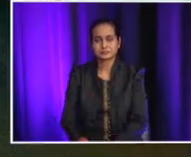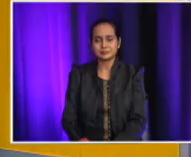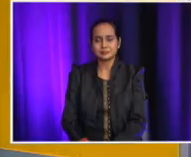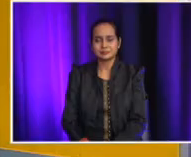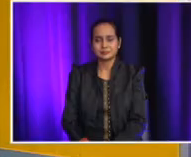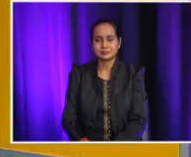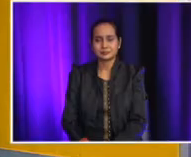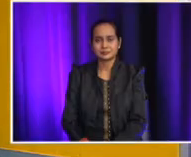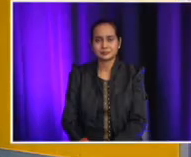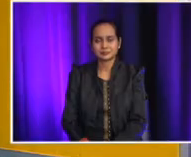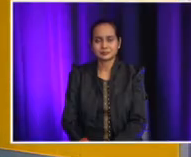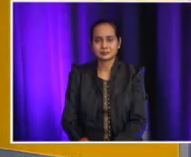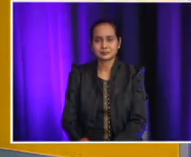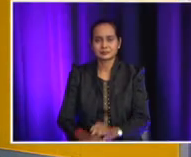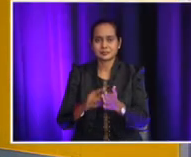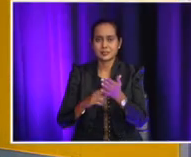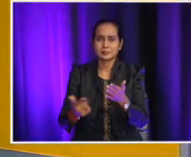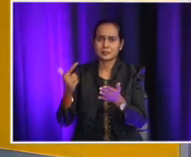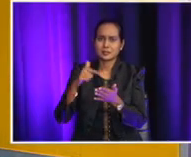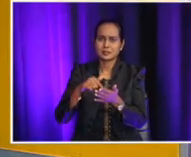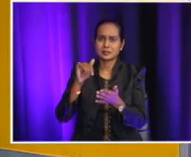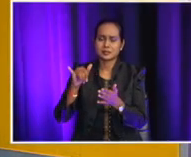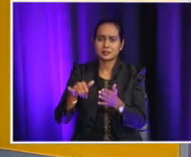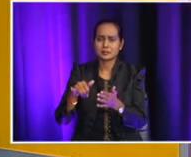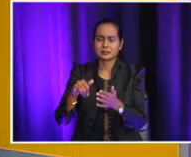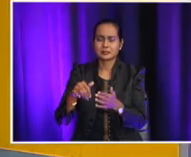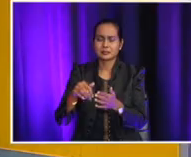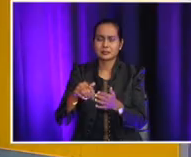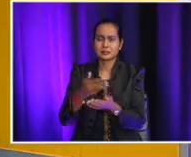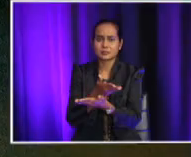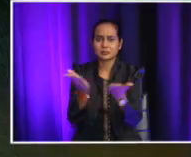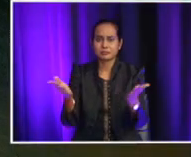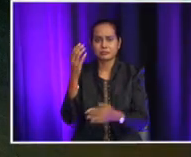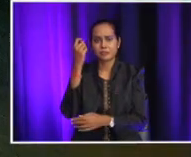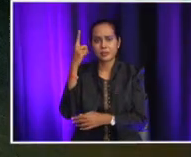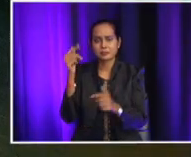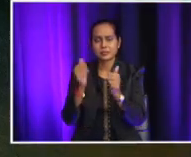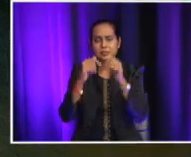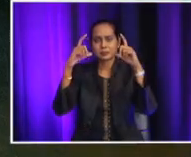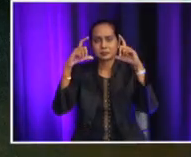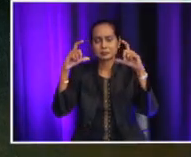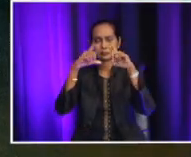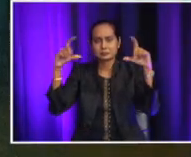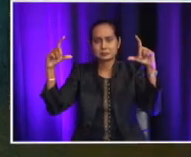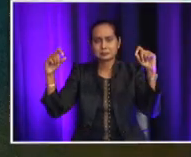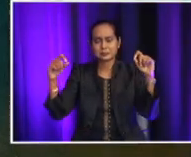ya apalagi ya yang kalian paham ya dengan petikan ini ya